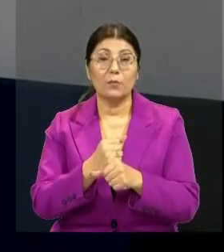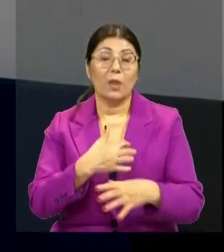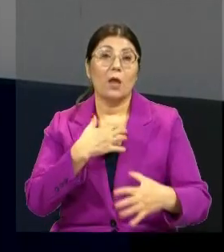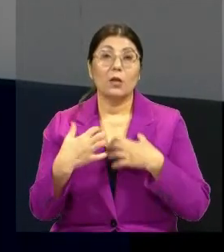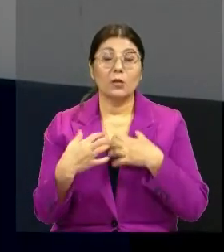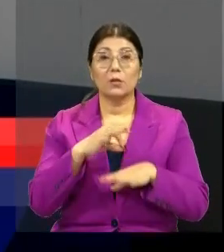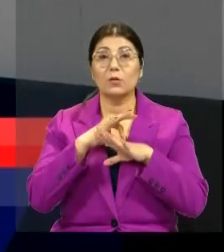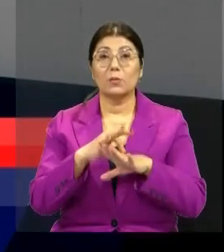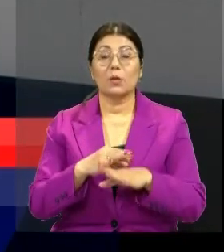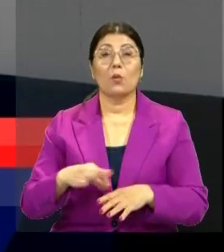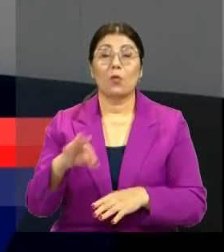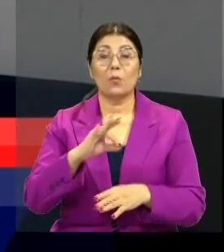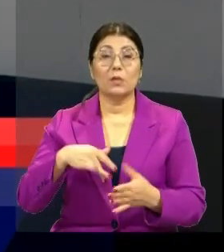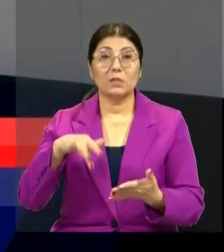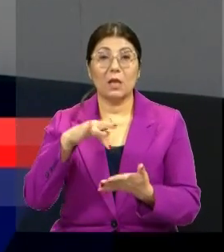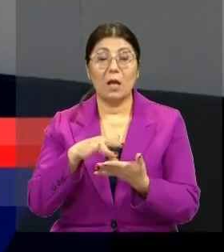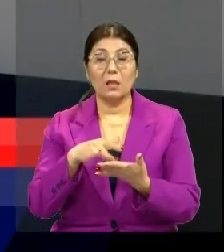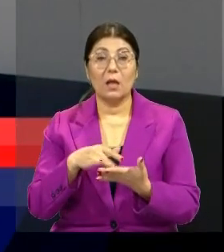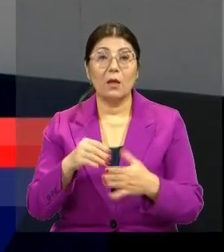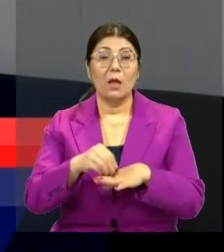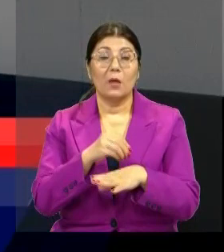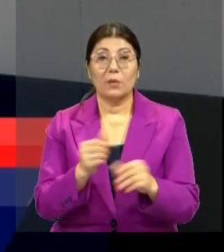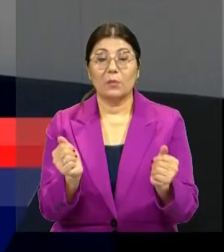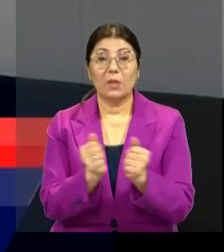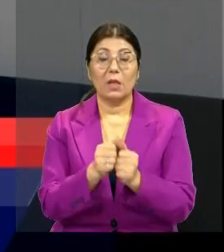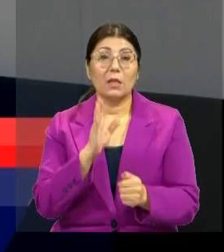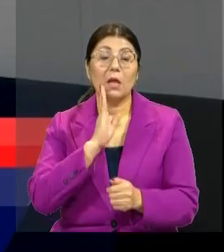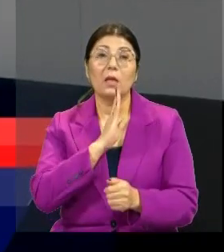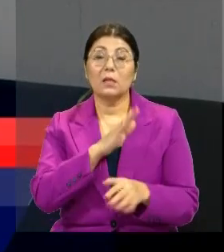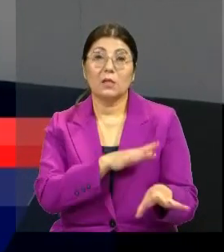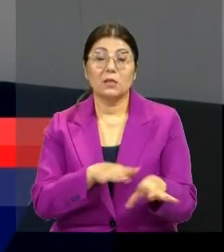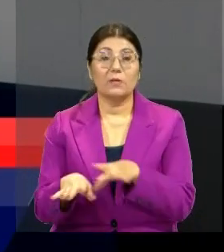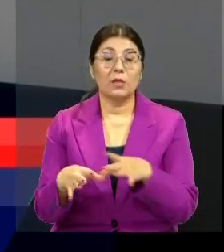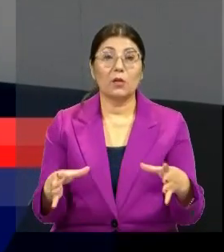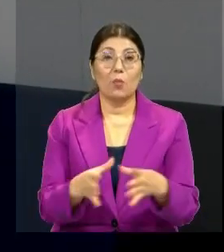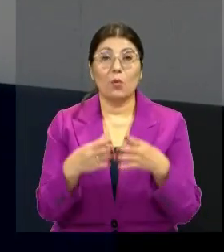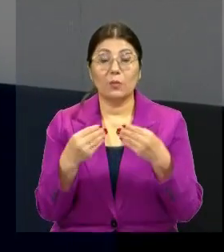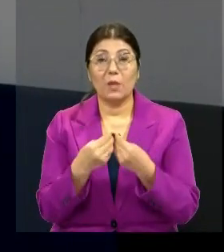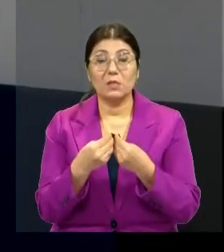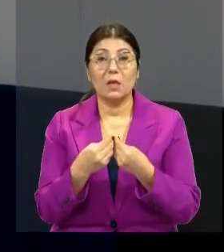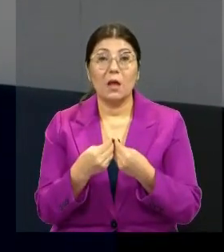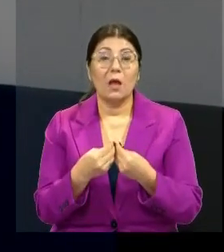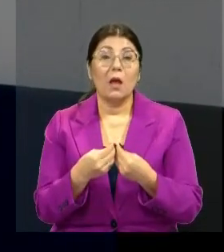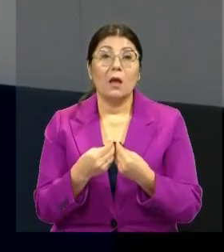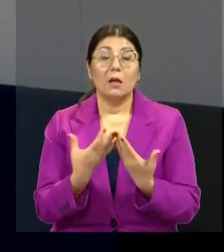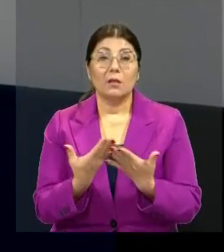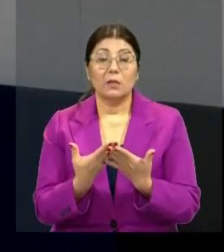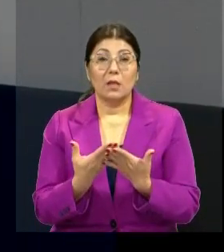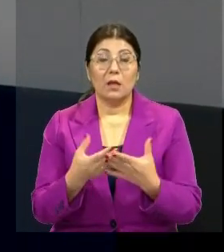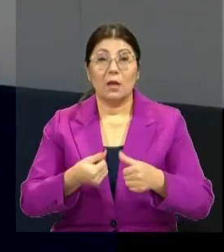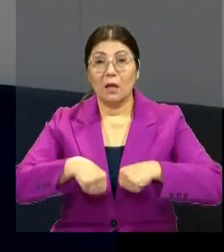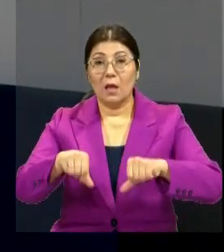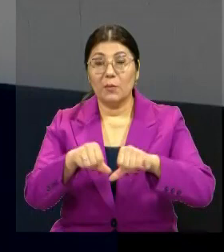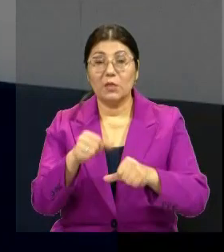қала, аудан әкімдері жанында әйелдер істері және отбасылық демографиялық саясат жөніндегі комиссиялар жұмыс жасайды. Ол комиссиялардың